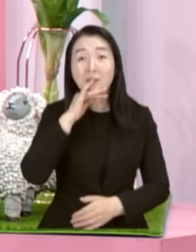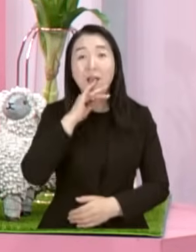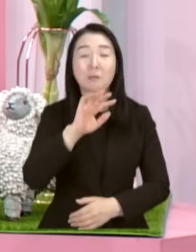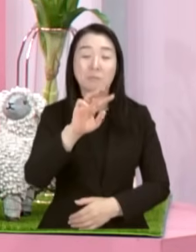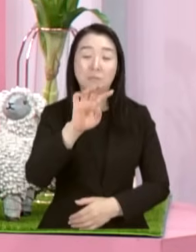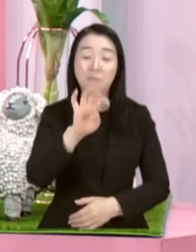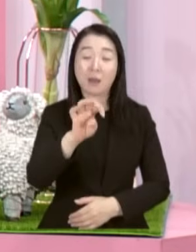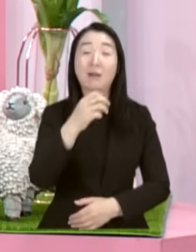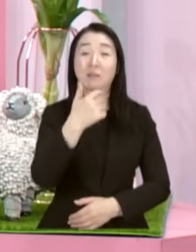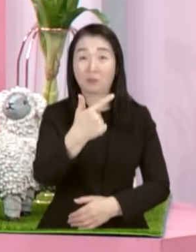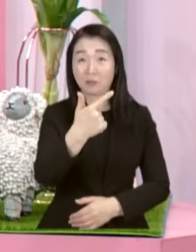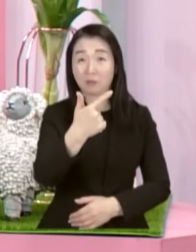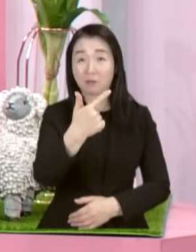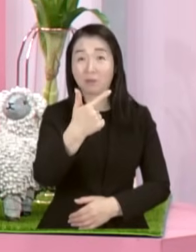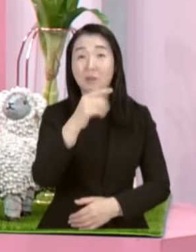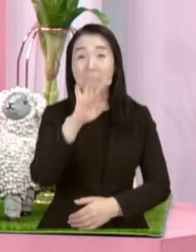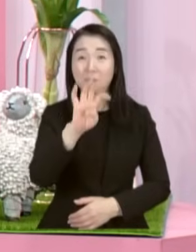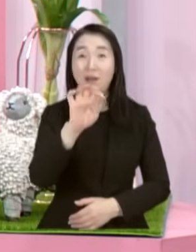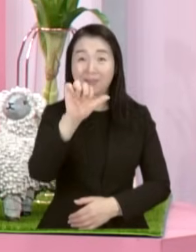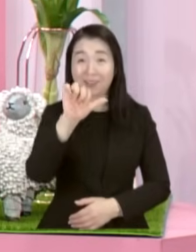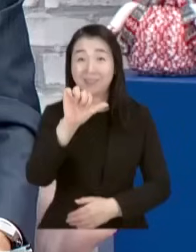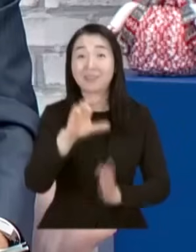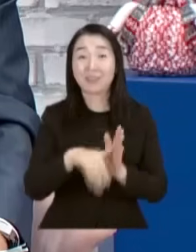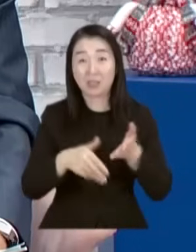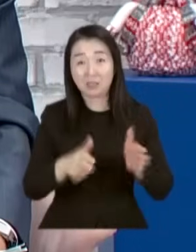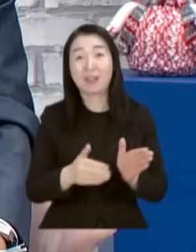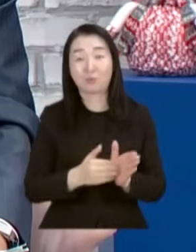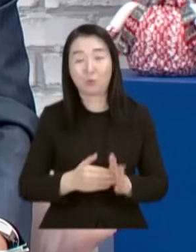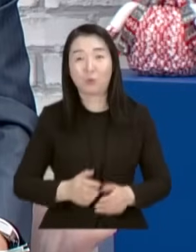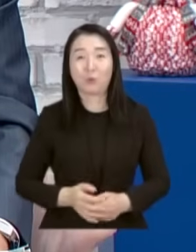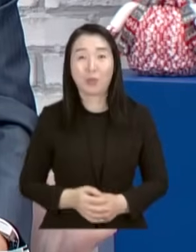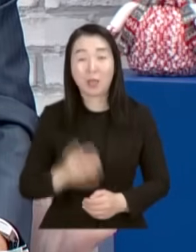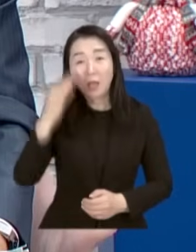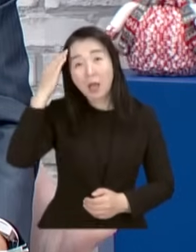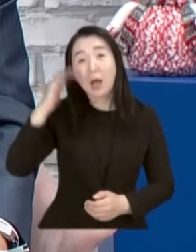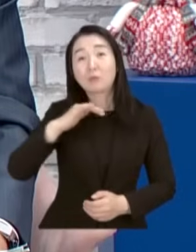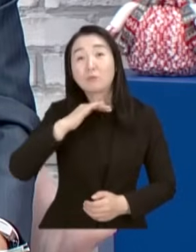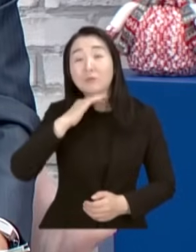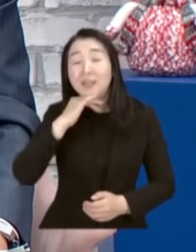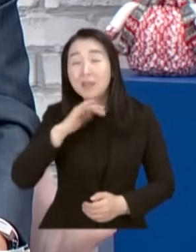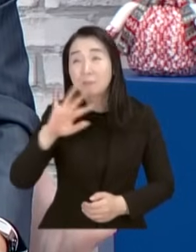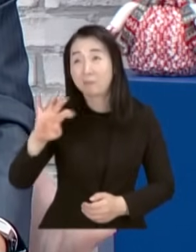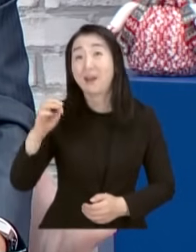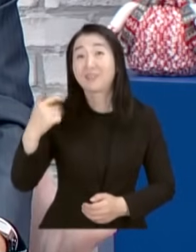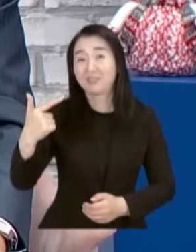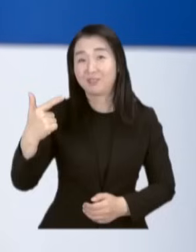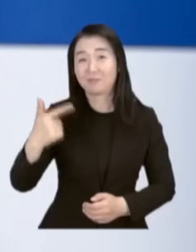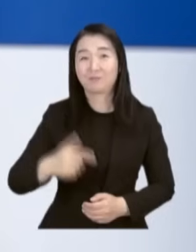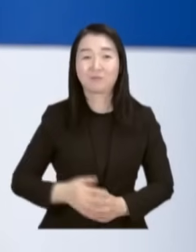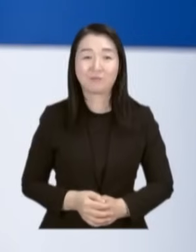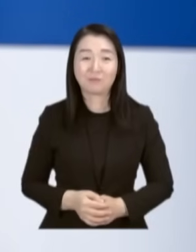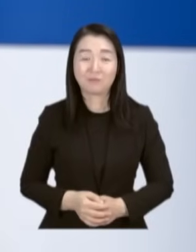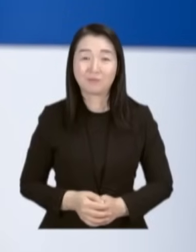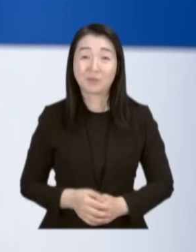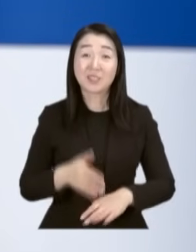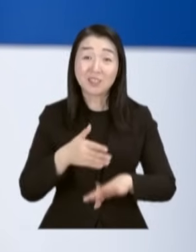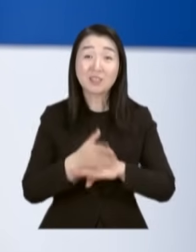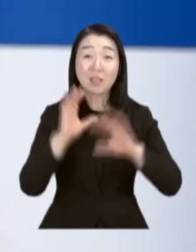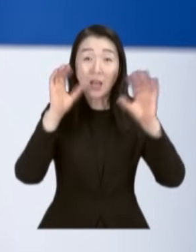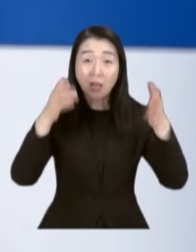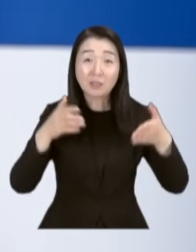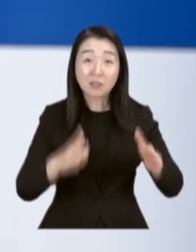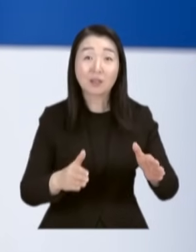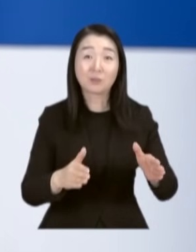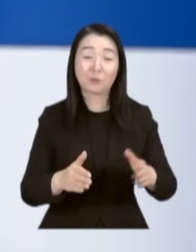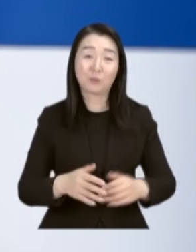46세. 만 다섯에 45 늦둥이 45세 한국 나이로 치면 46이지 그러니까 늦둥이를 아니,